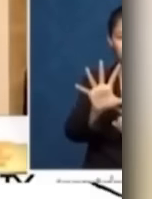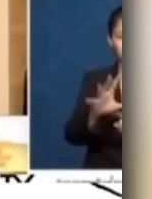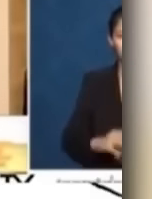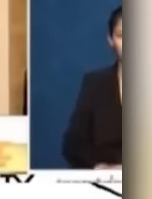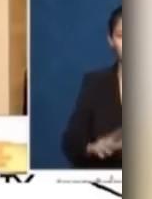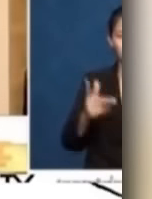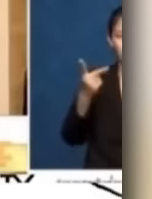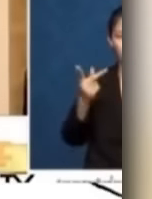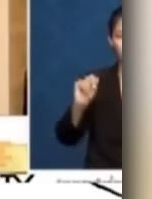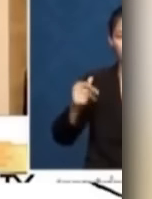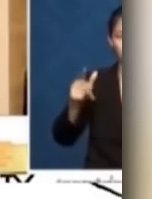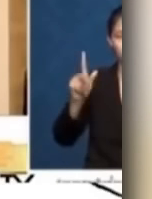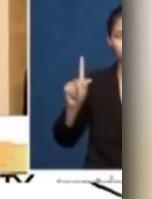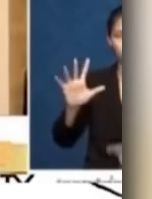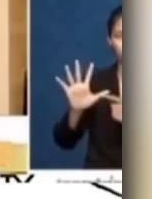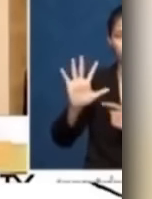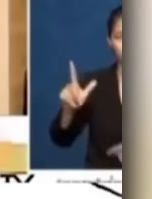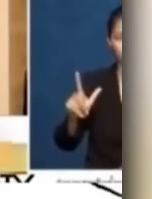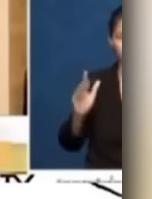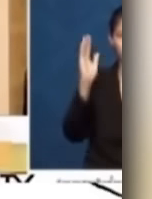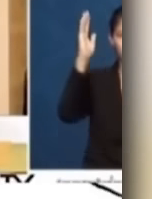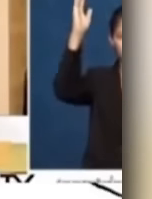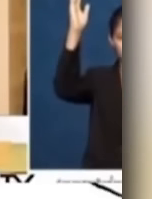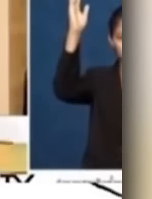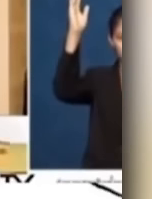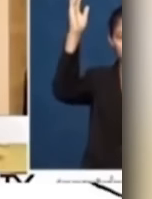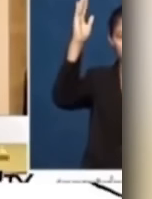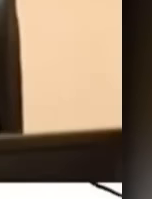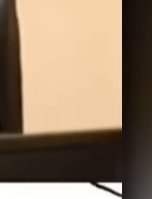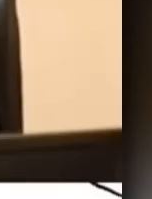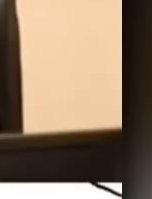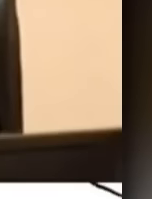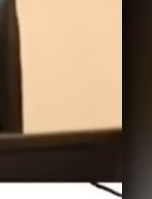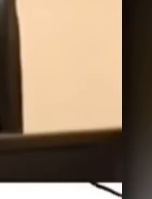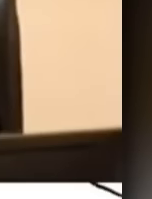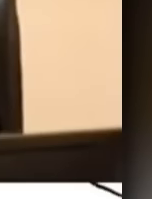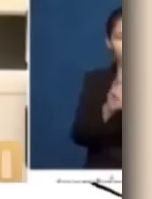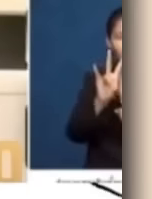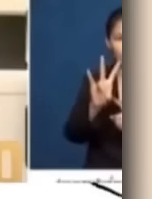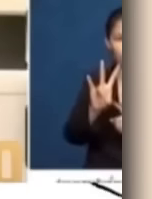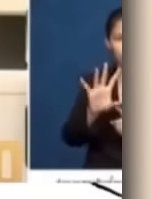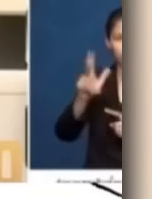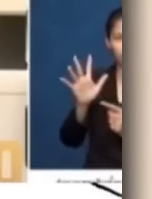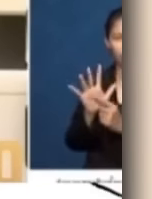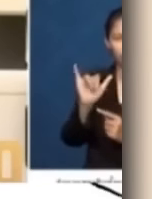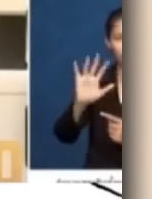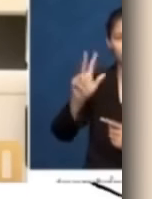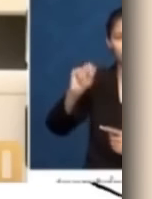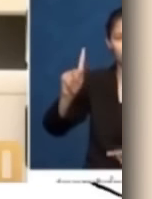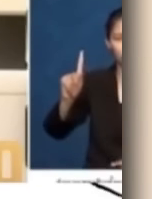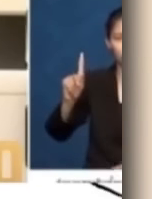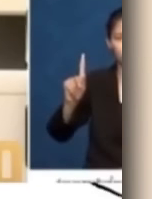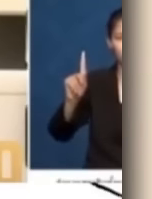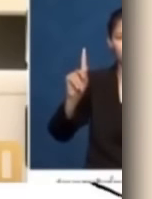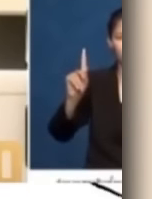ายคงกิจฉัตรมาลีรัตน ์คงกิจฉัตรมาลีรัตน์และน้องแลนบิดอยู่ครับ นายชัยชนกชิดชอบ